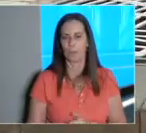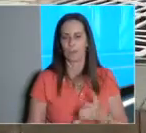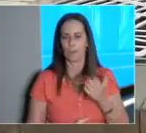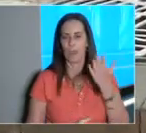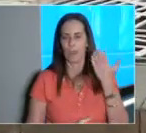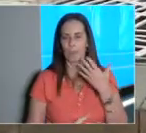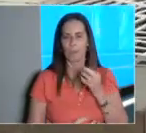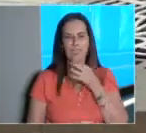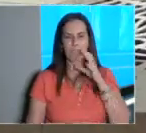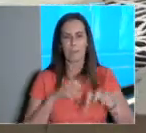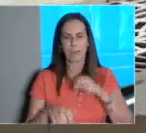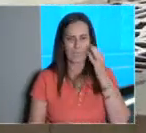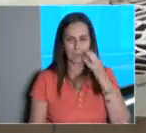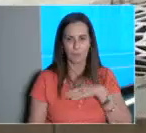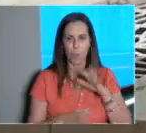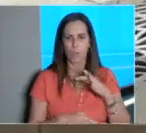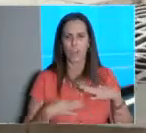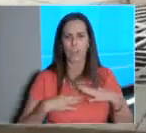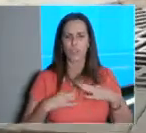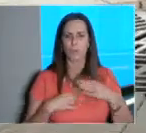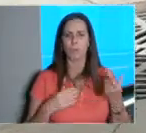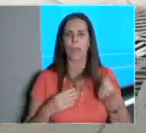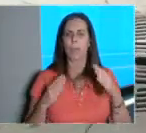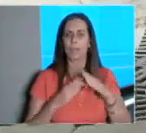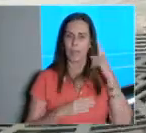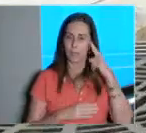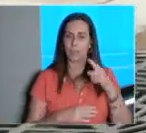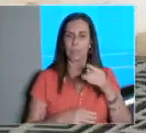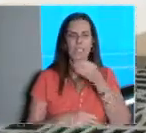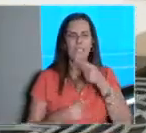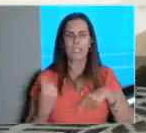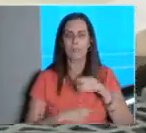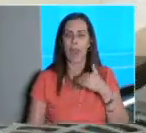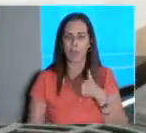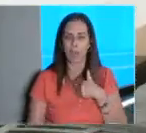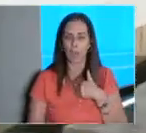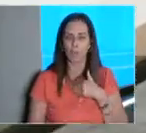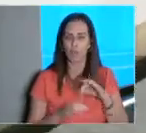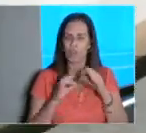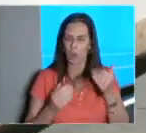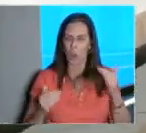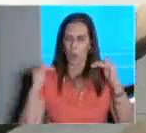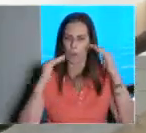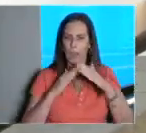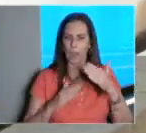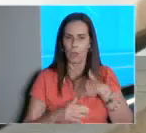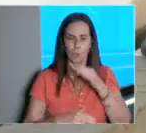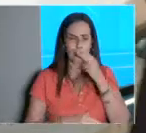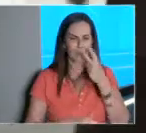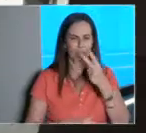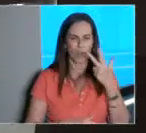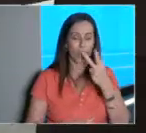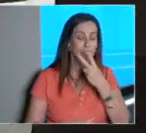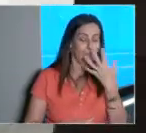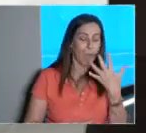ראיין צעירים באריאל, ואתה שמת לב שהם מאוד אדישים לנושא מחירי הנדלן, כי לדעתי זה דור. אנחנו, שהתחילו לעלות מחירי הנדלן, היינו בני 22,